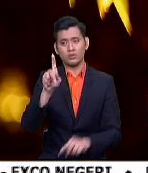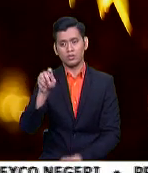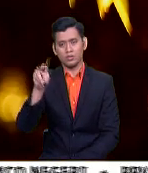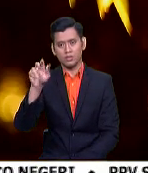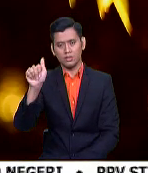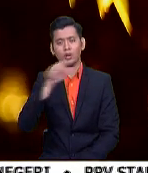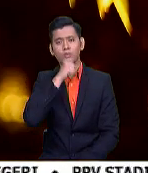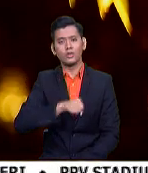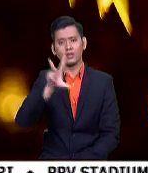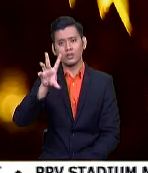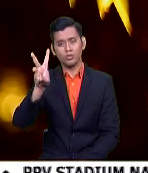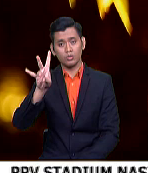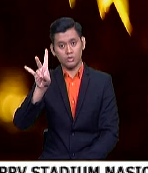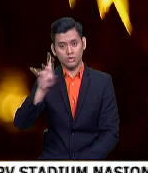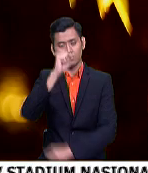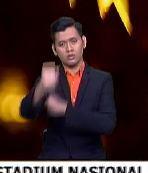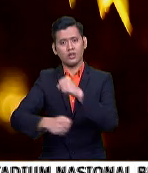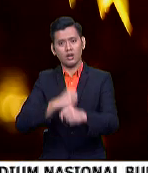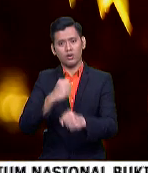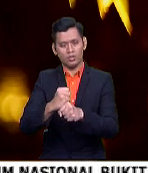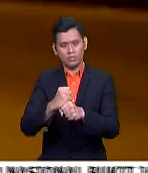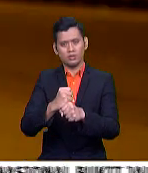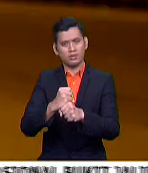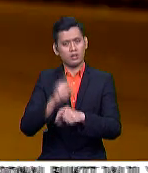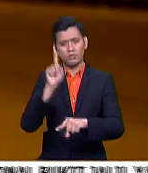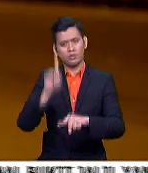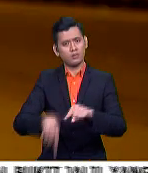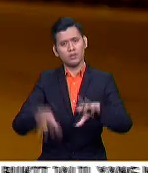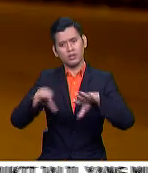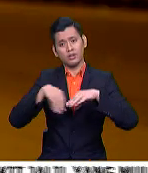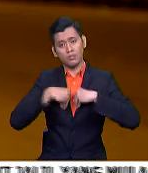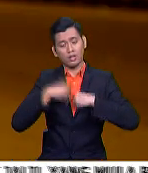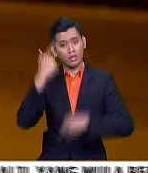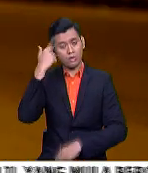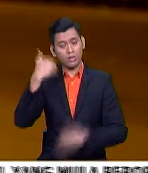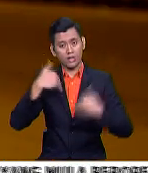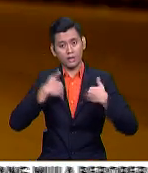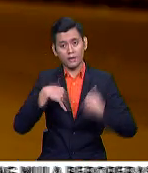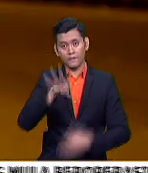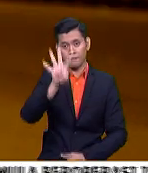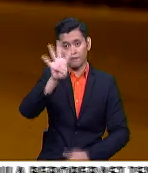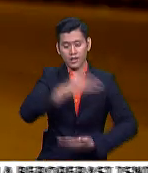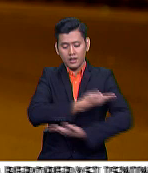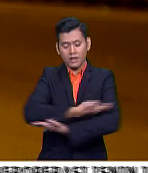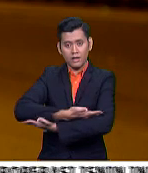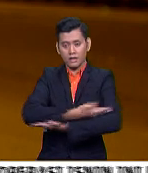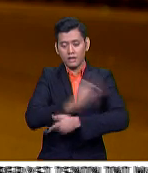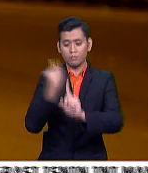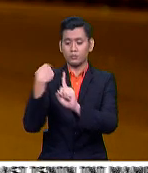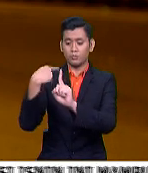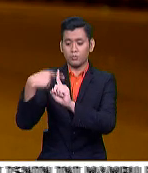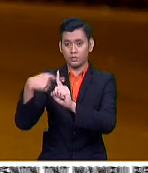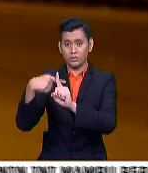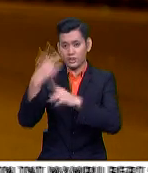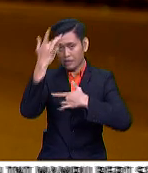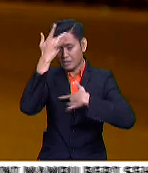saat getir dan hampir tidak dapat menerima kenyataan selepas mendapat tahu empat anaknya disahkan positif